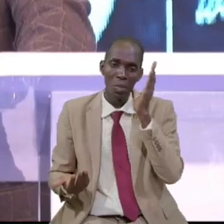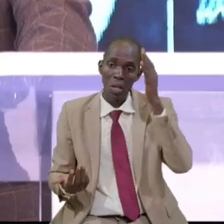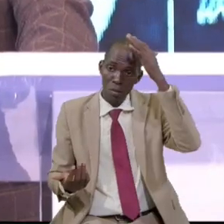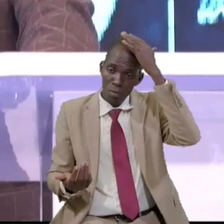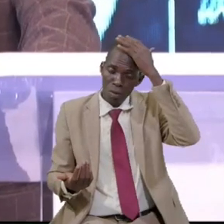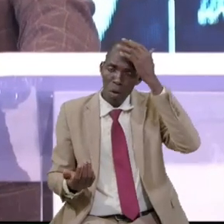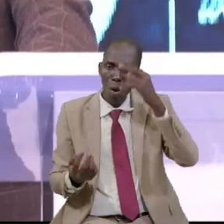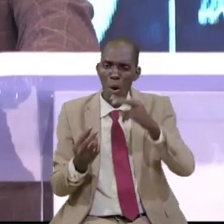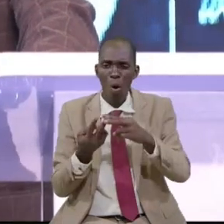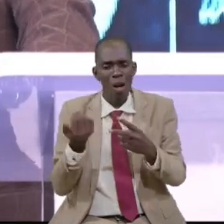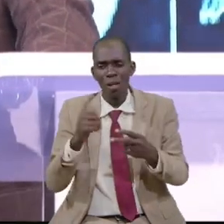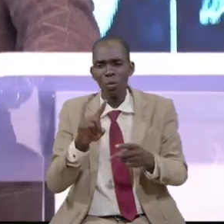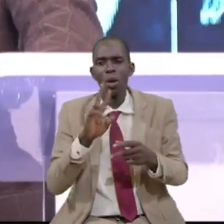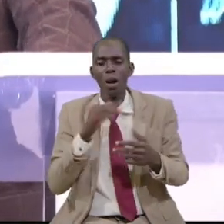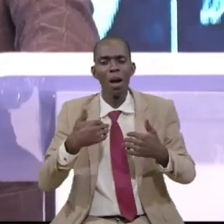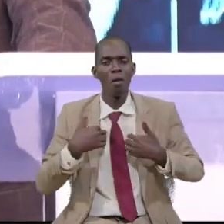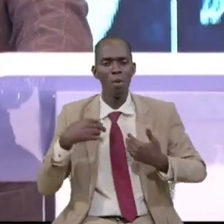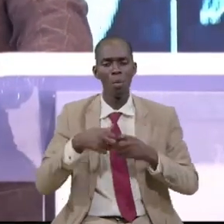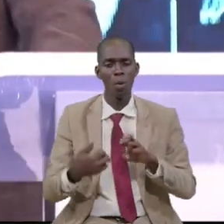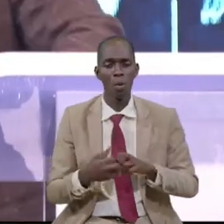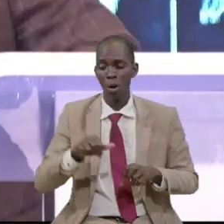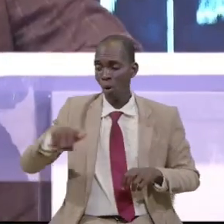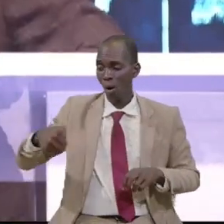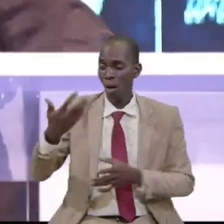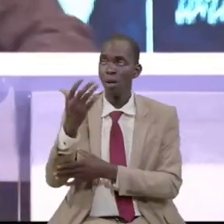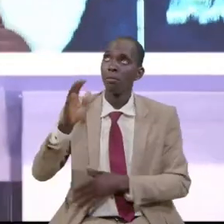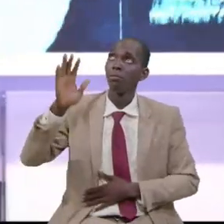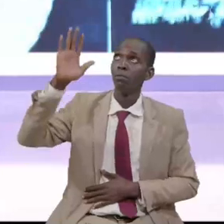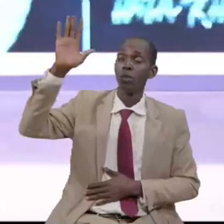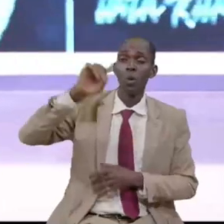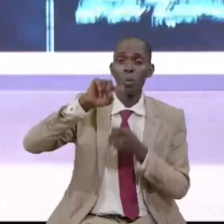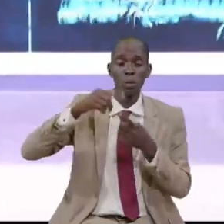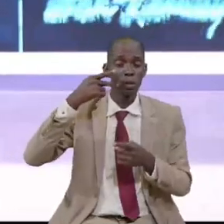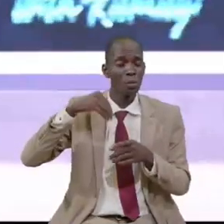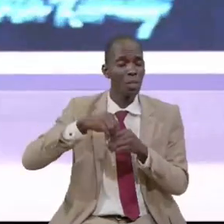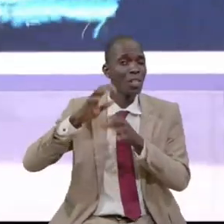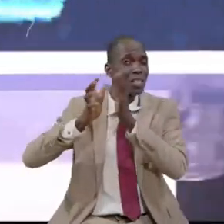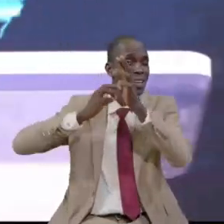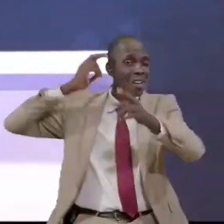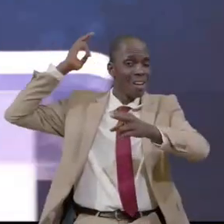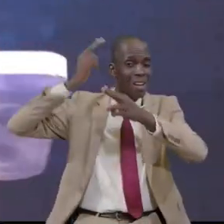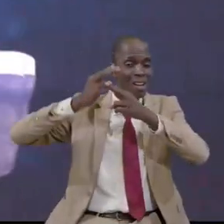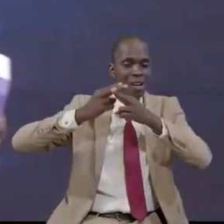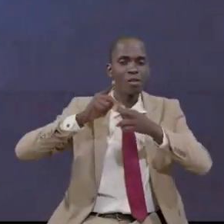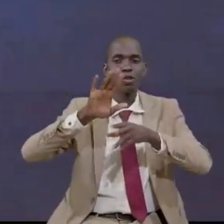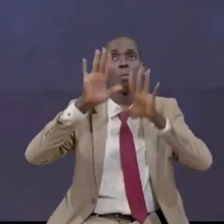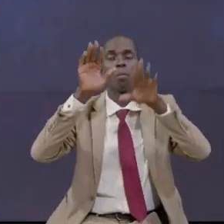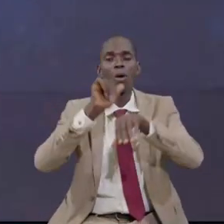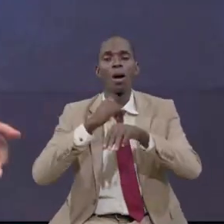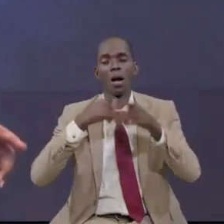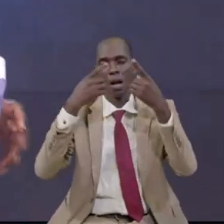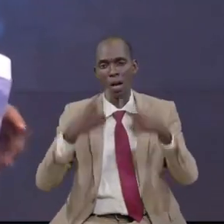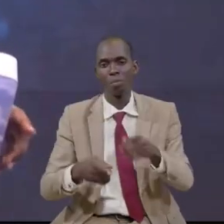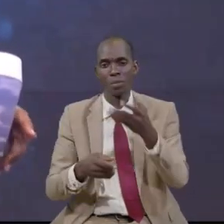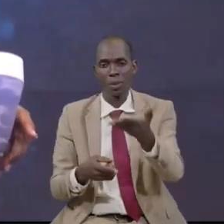Lorsque vous aurez entendu le dernier Amen, votre miracle va se percher là-bas.